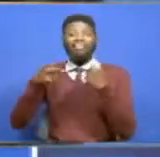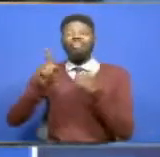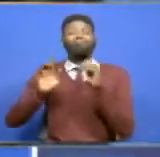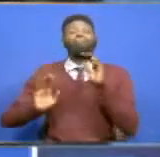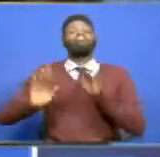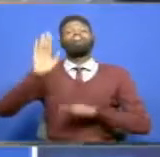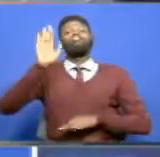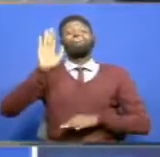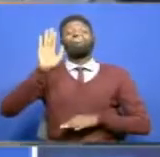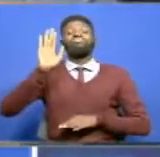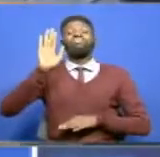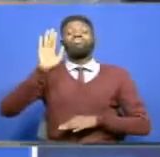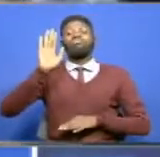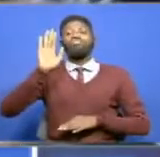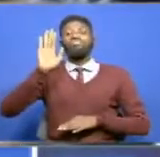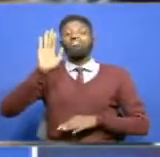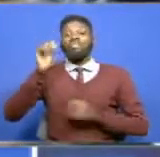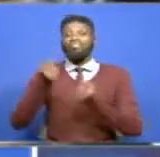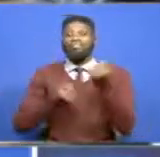service